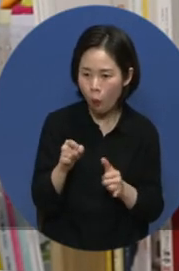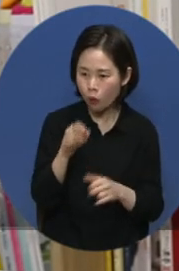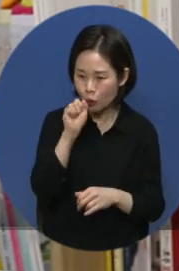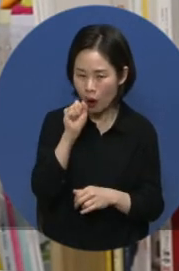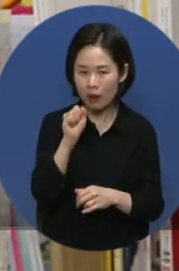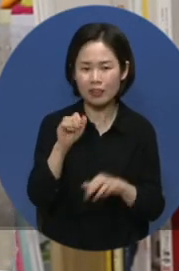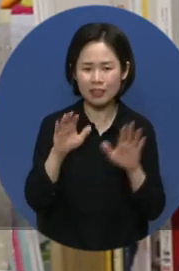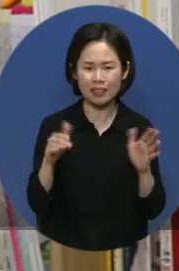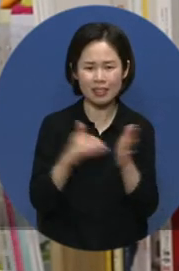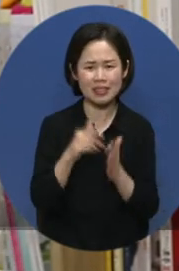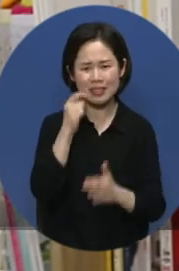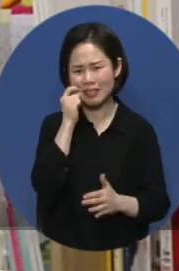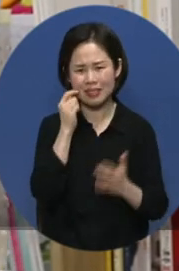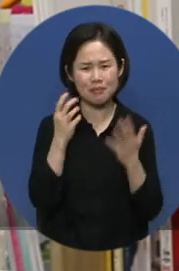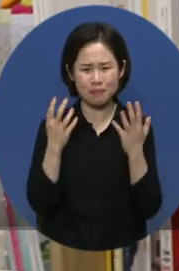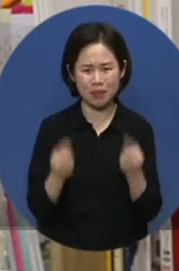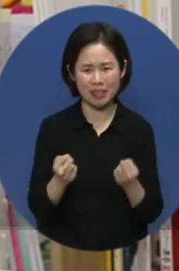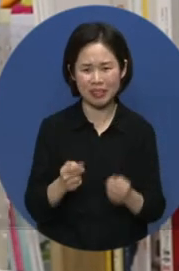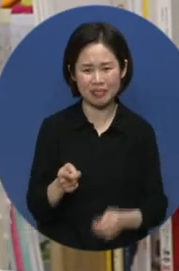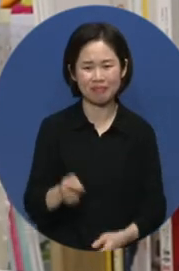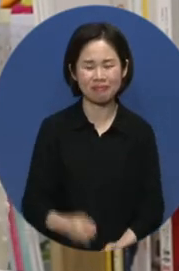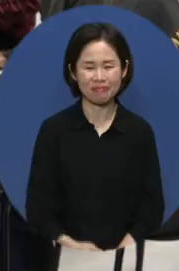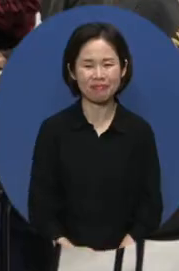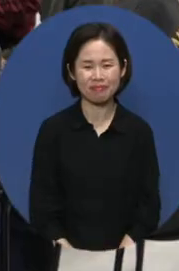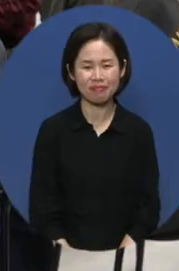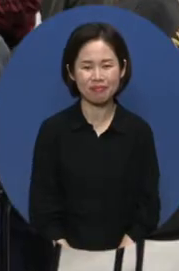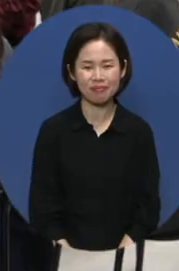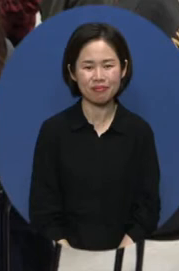인기가 많은 책 중에 하나입니다.